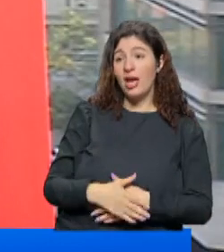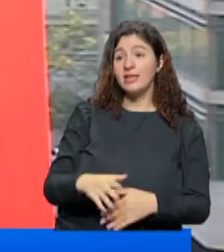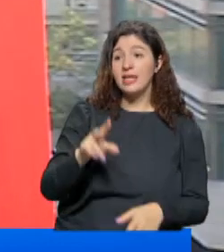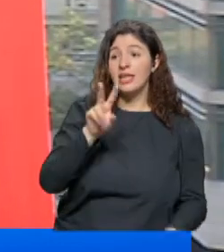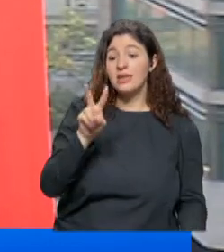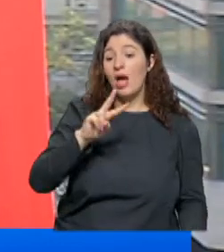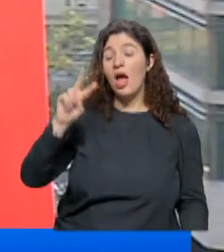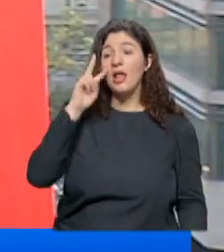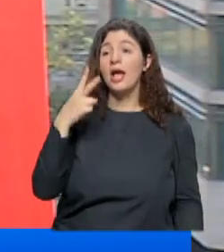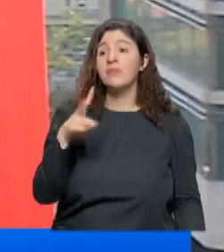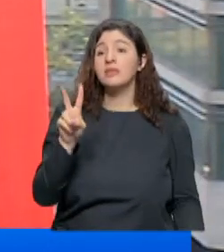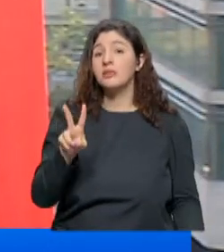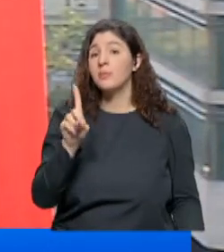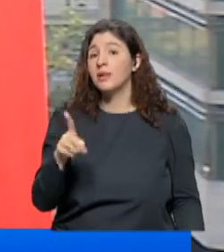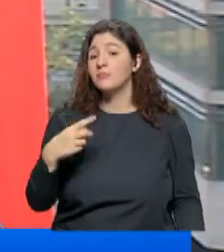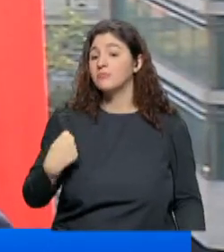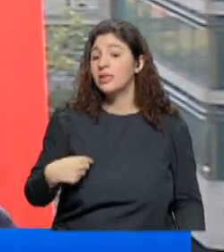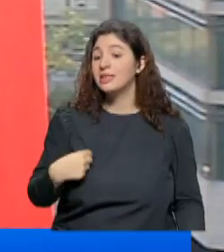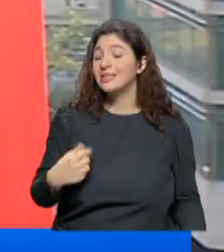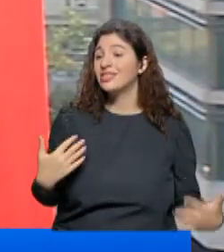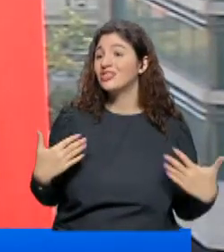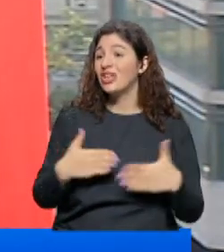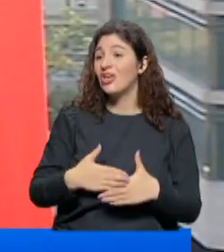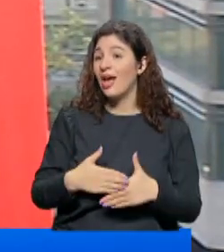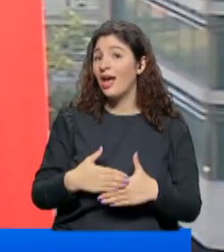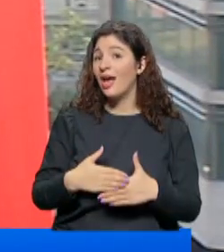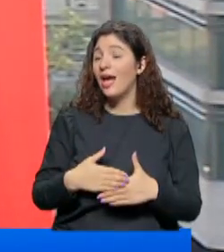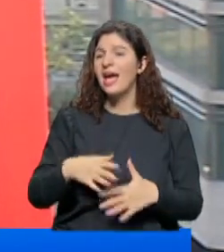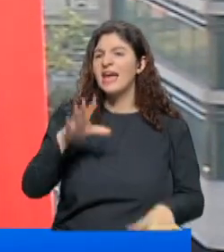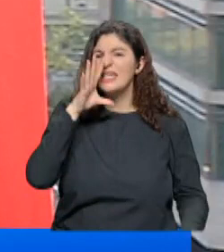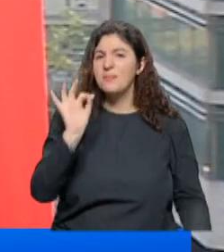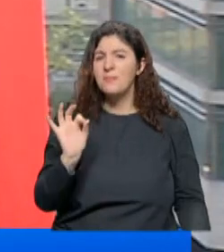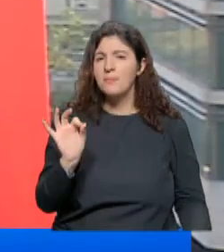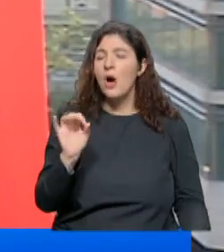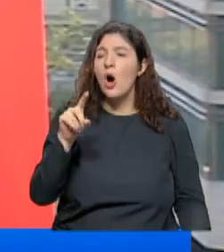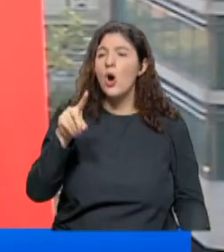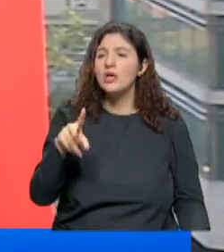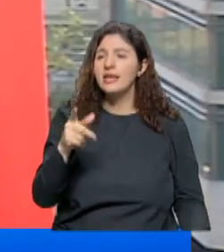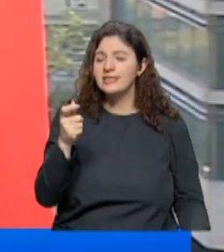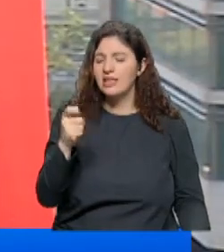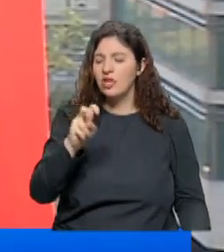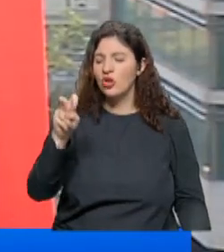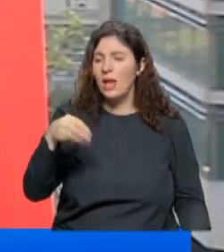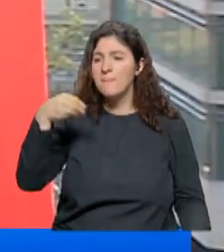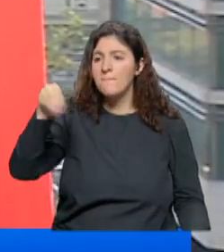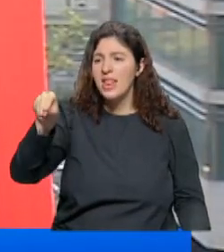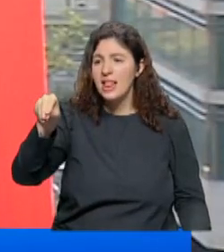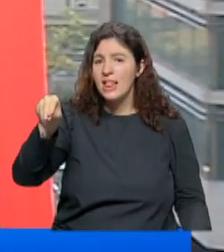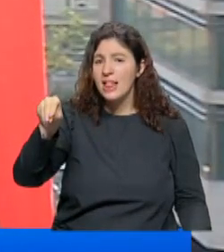yani 20 Aralık 2021 Pazartesi gecesi kim 18'den dolarını